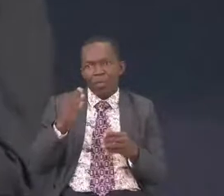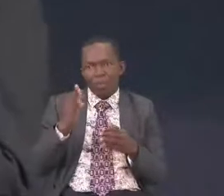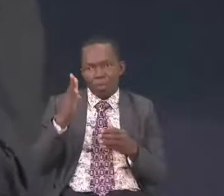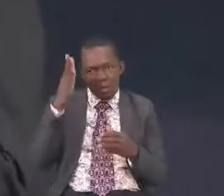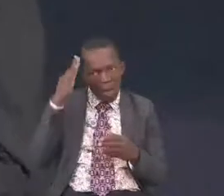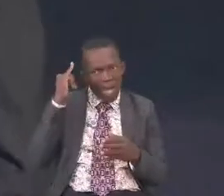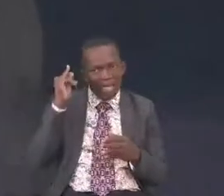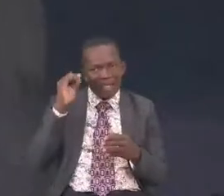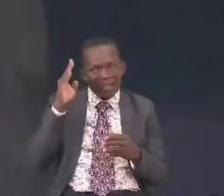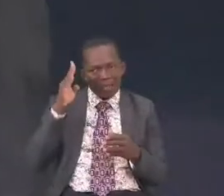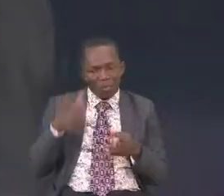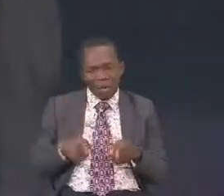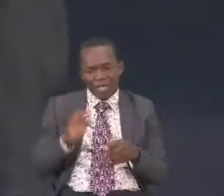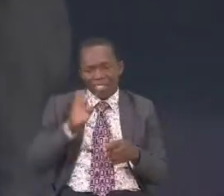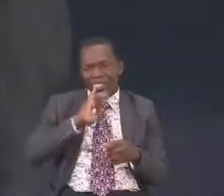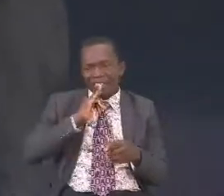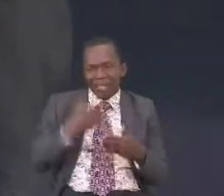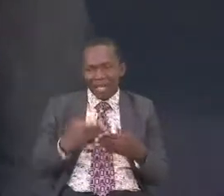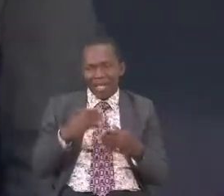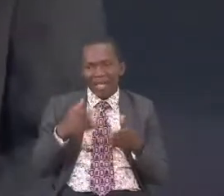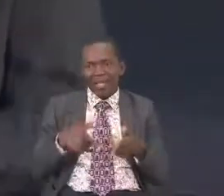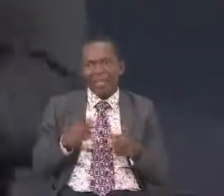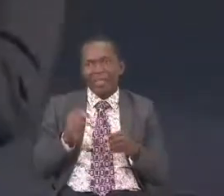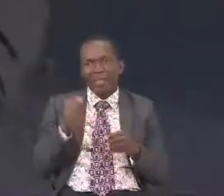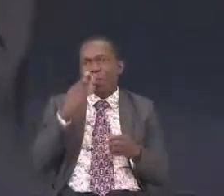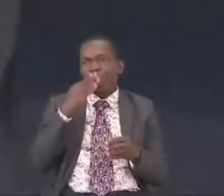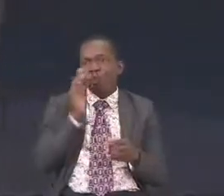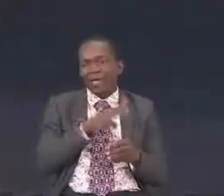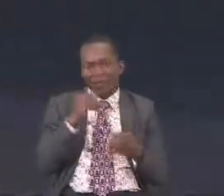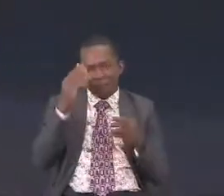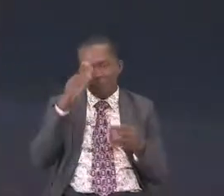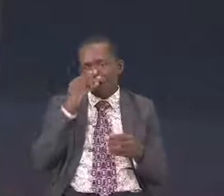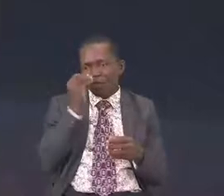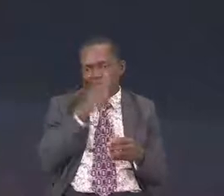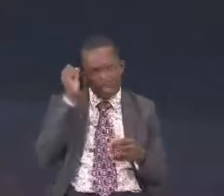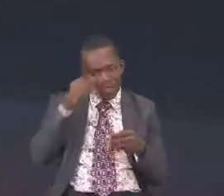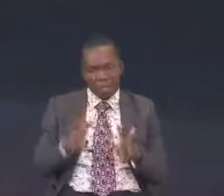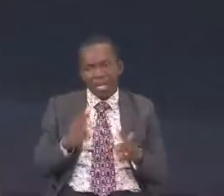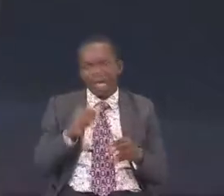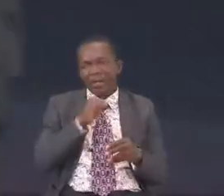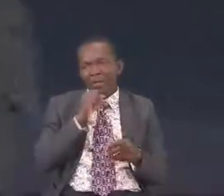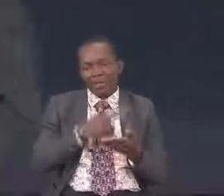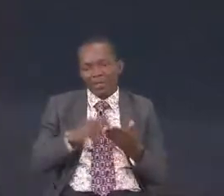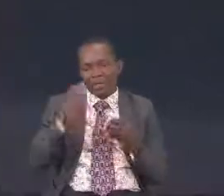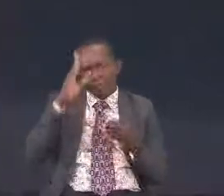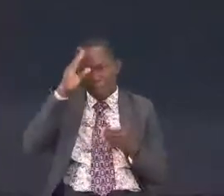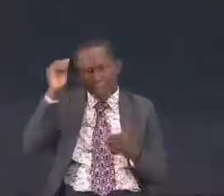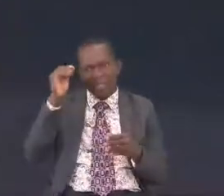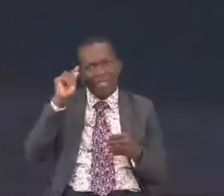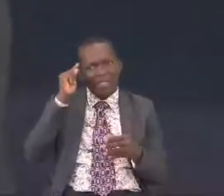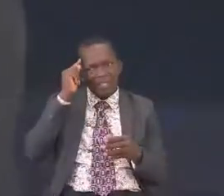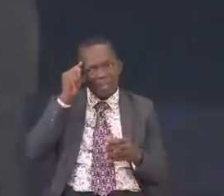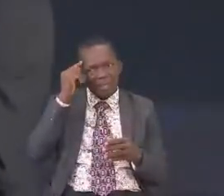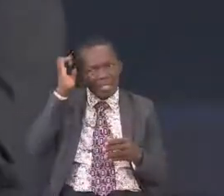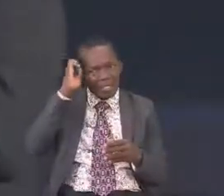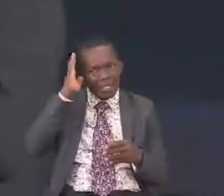Qu'il retourne à l'Éternel, notre Dieu, qui ne se lasse point de pardonner. La foi qui cherche, la